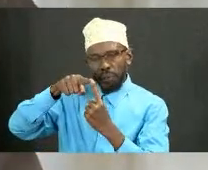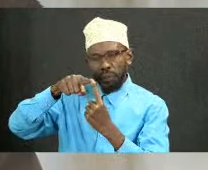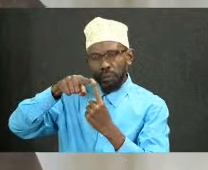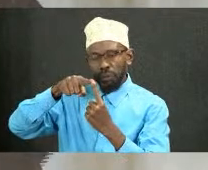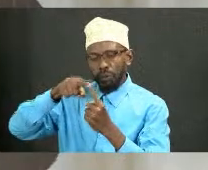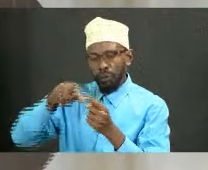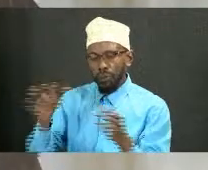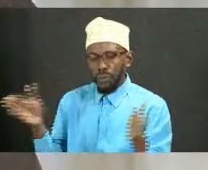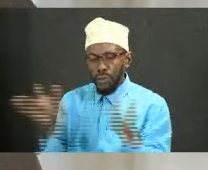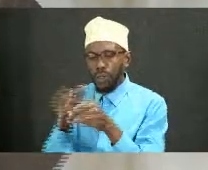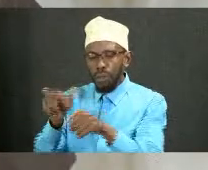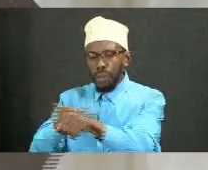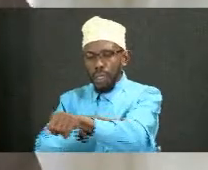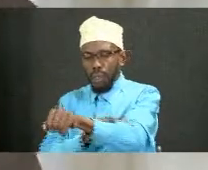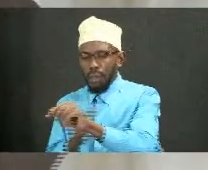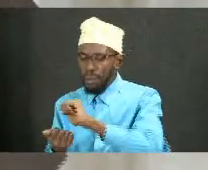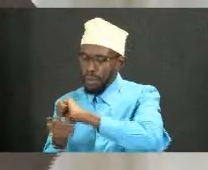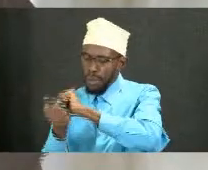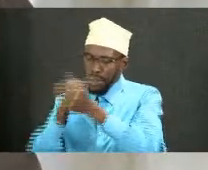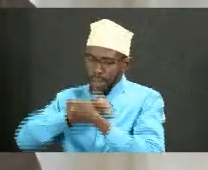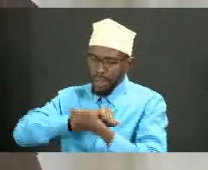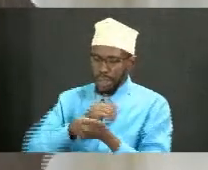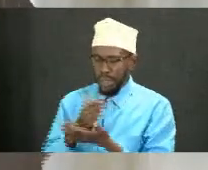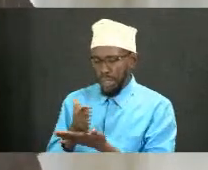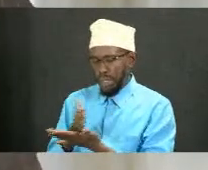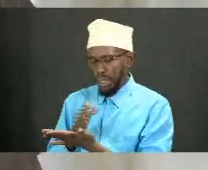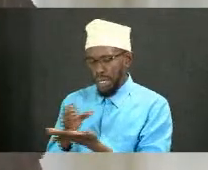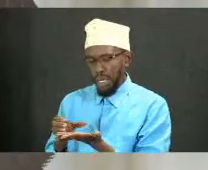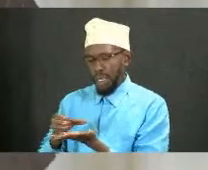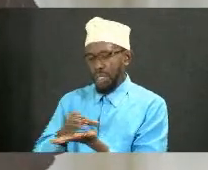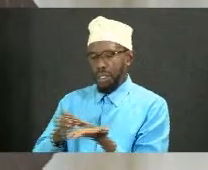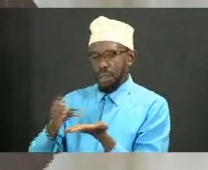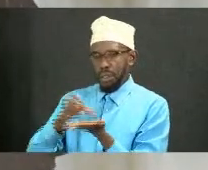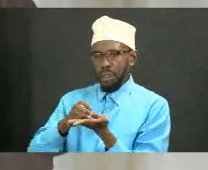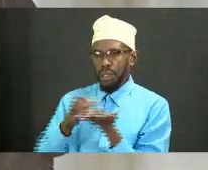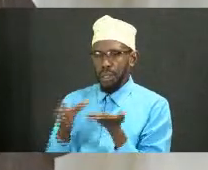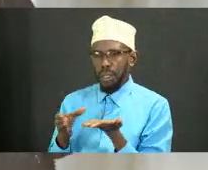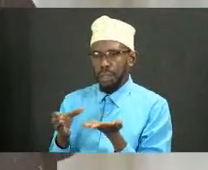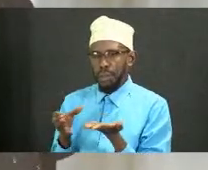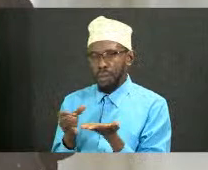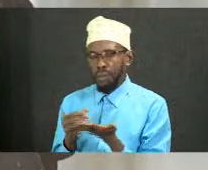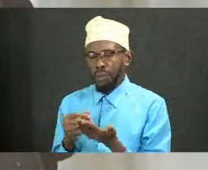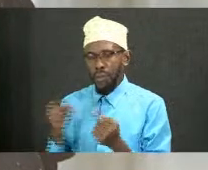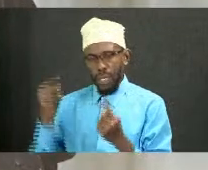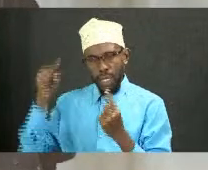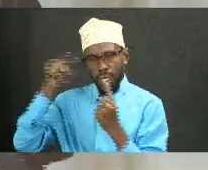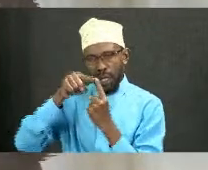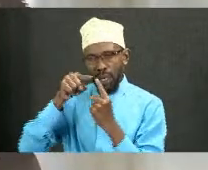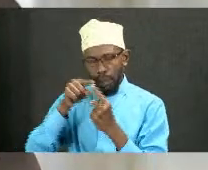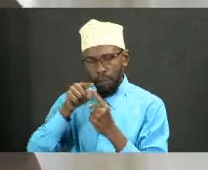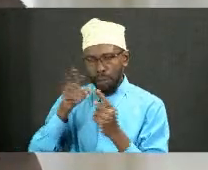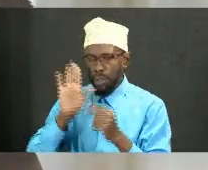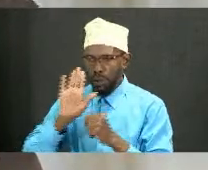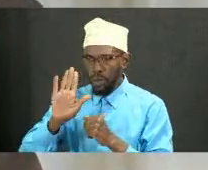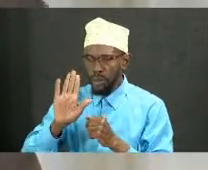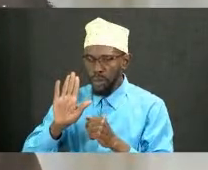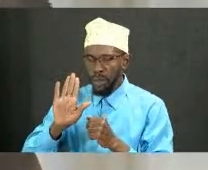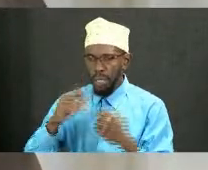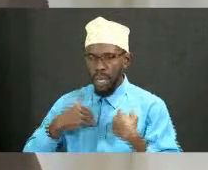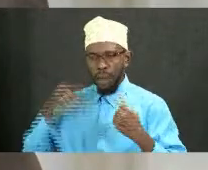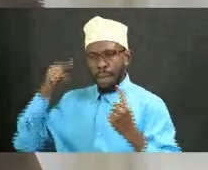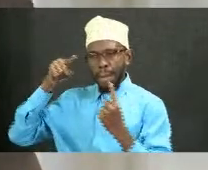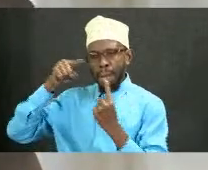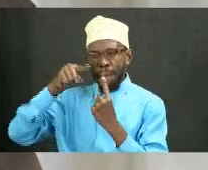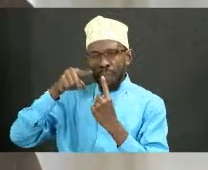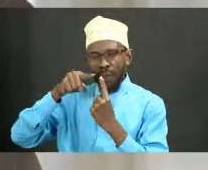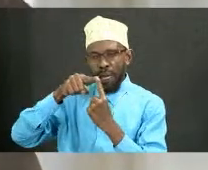despite the fact that kunaweza kuwa na mabadiliko hapa katikati na usiwe na uwezo wa kutimiza malengo yako, lakini ukiwa na